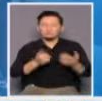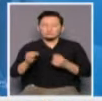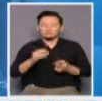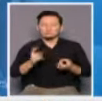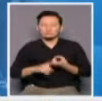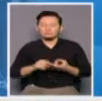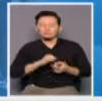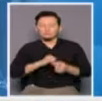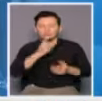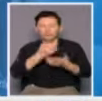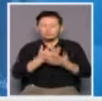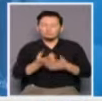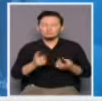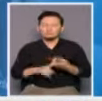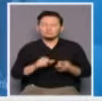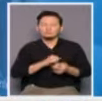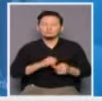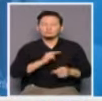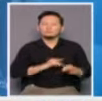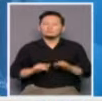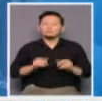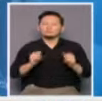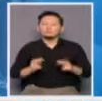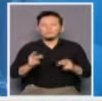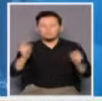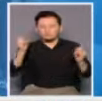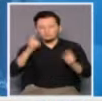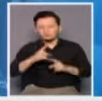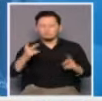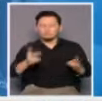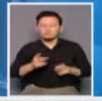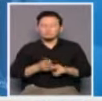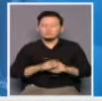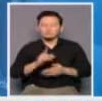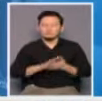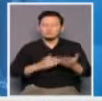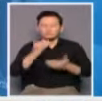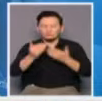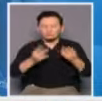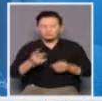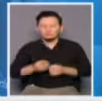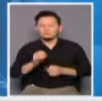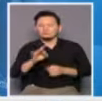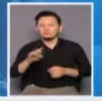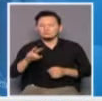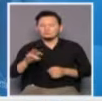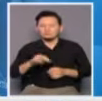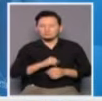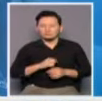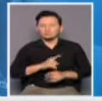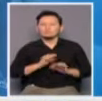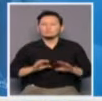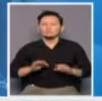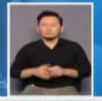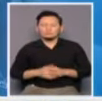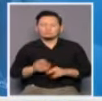жұмысын көрсету үшін өзінің қалай жұмыс жасайтын бірінші баяндап, сосын барып сұрау керек. Ерлан Күмісқалиев манағы айтып